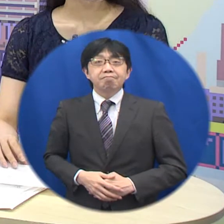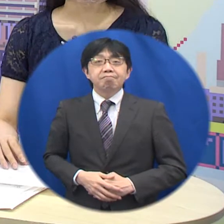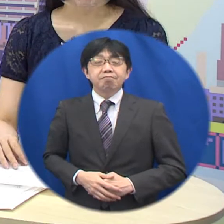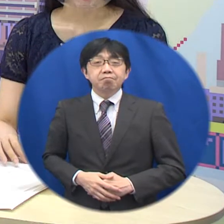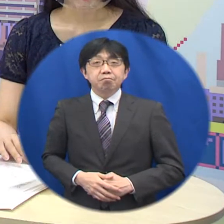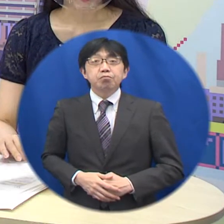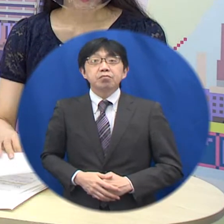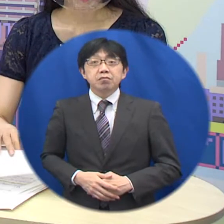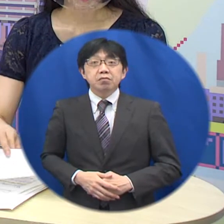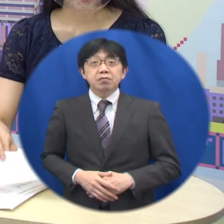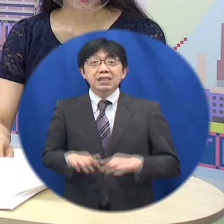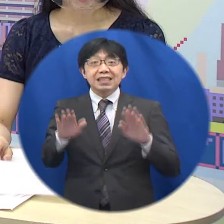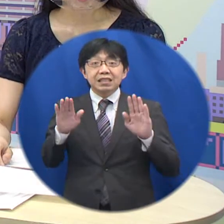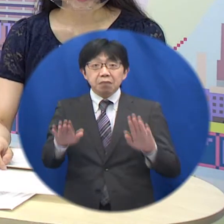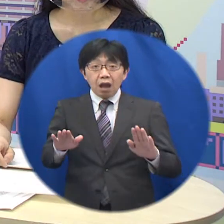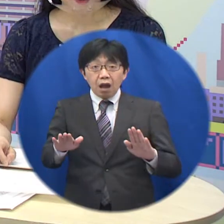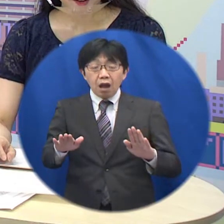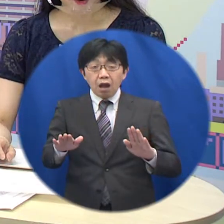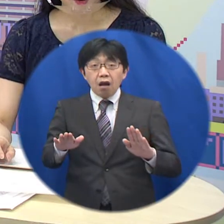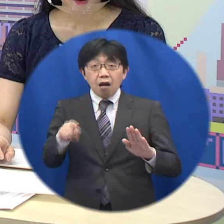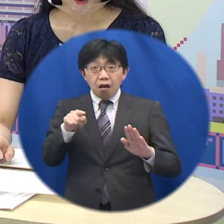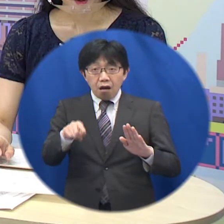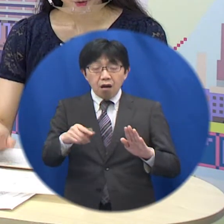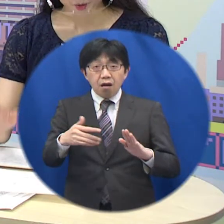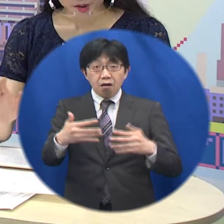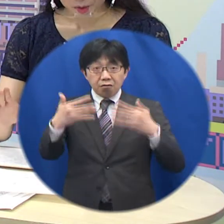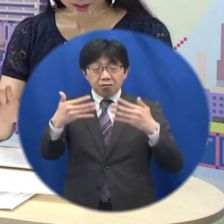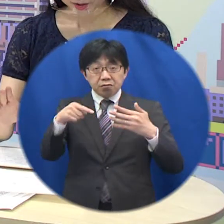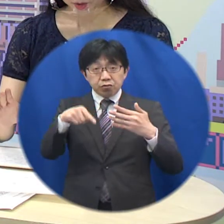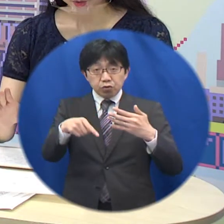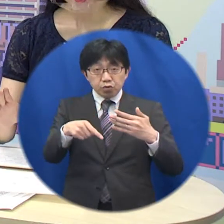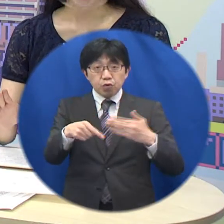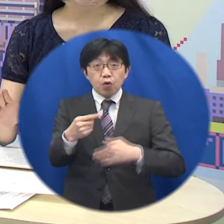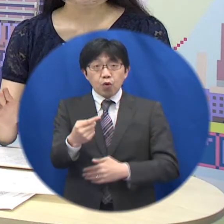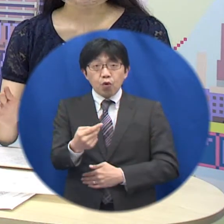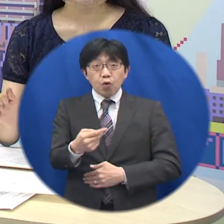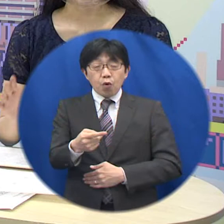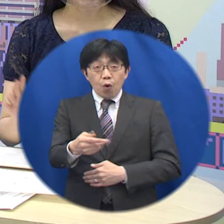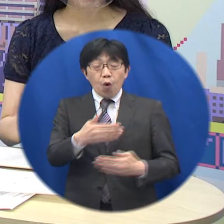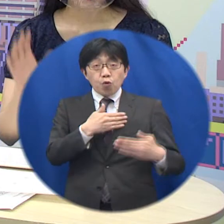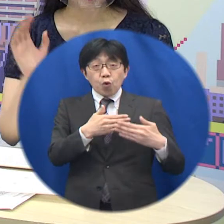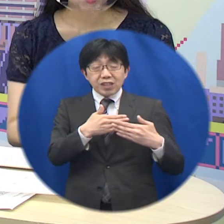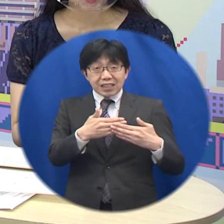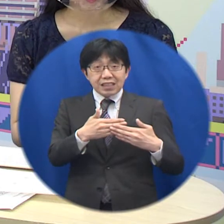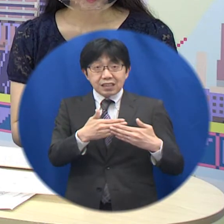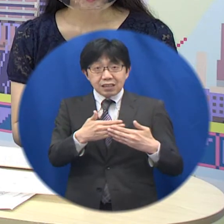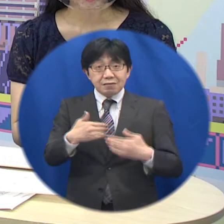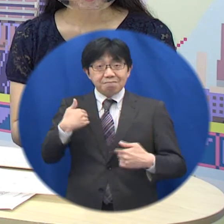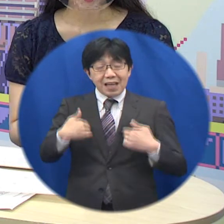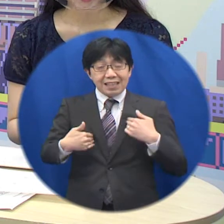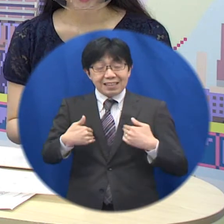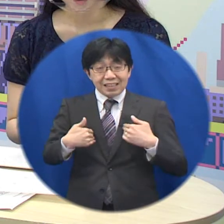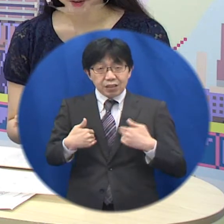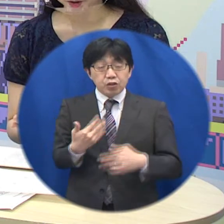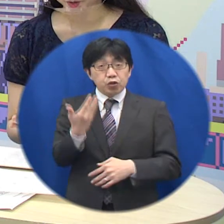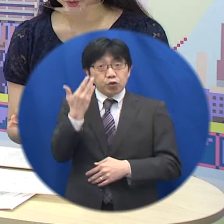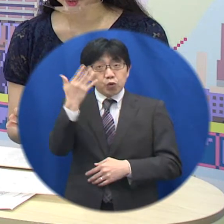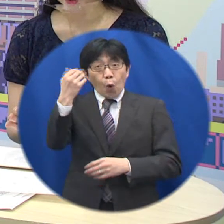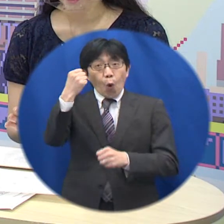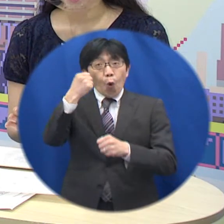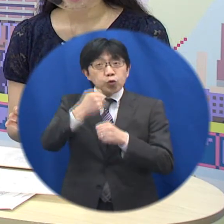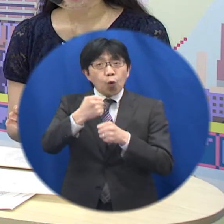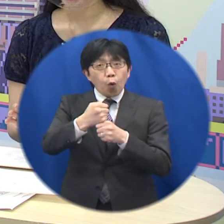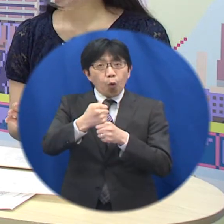はい、今ちょっとね画面の文字を見て、このときめき創造展のこの創造という文字なんですけれども